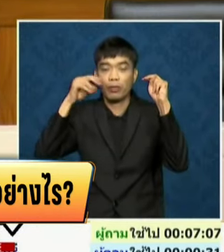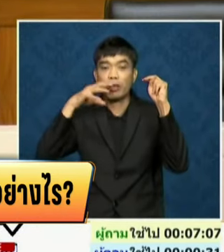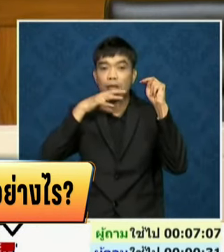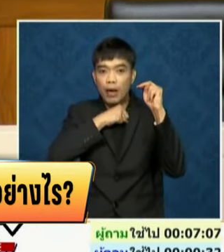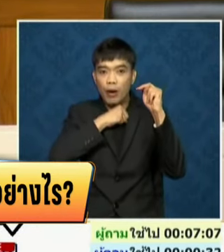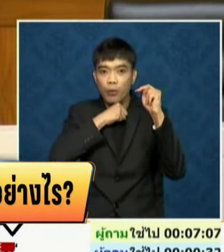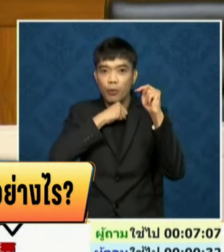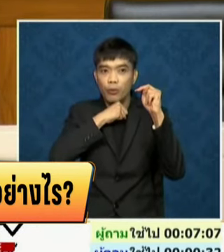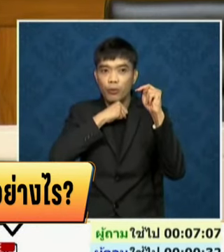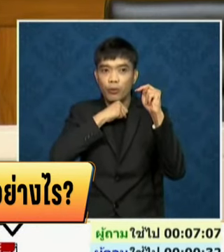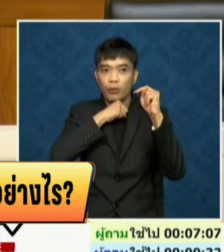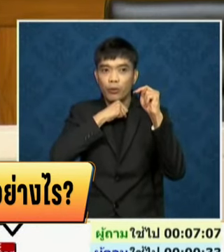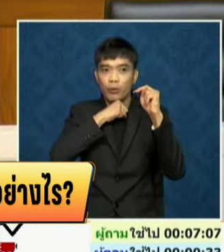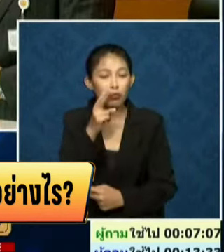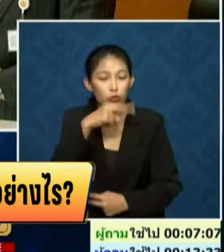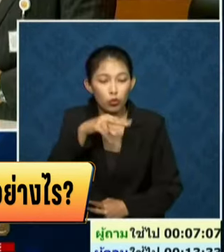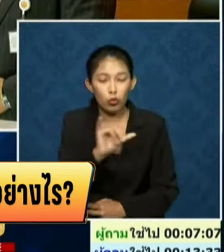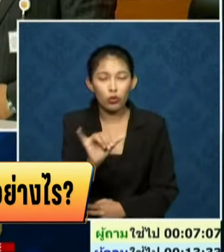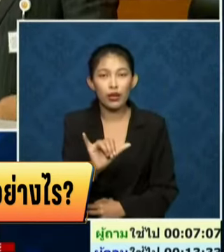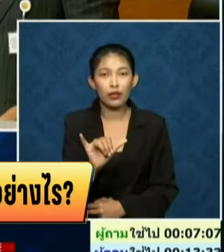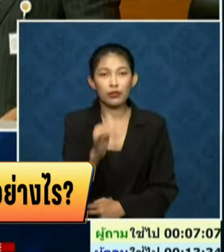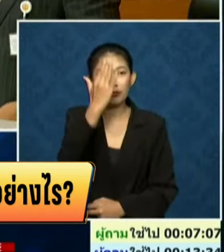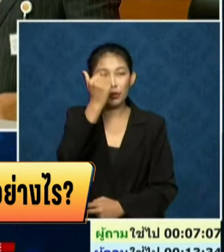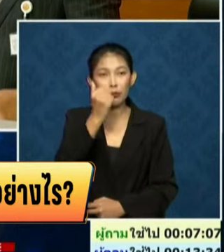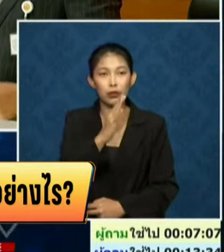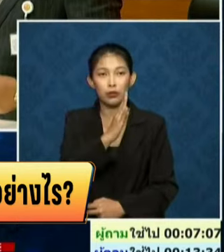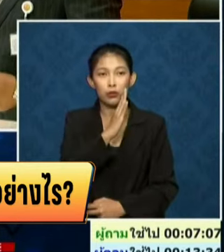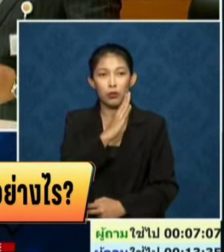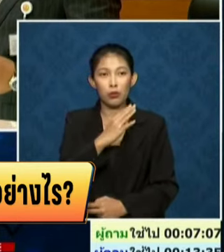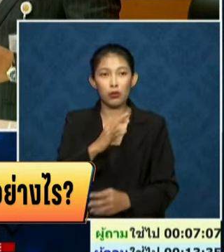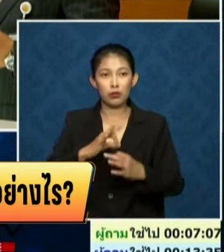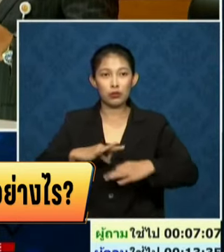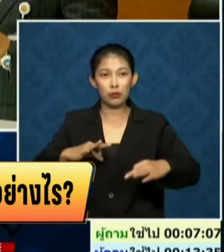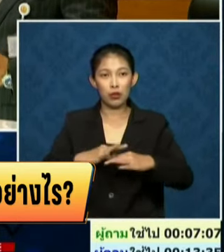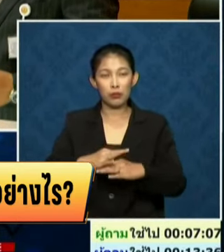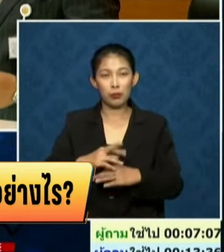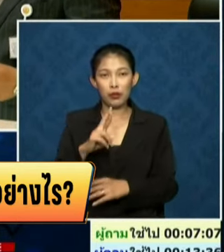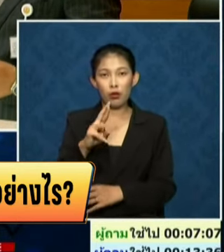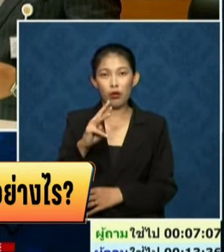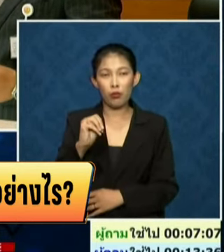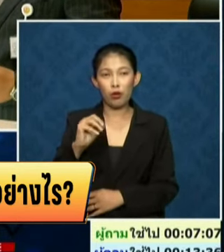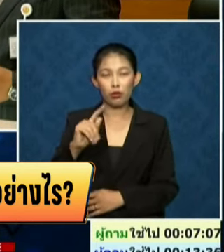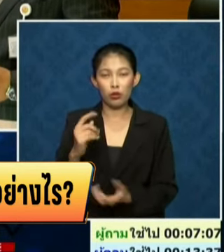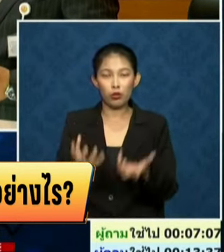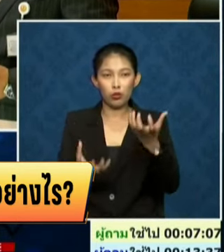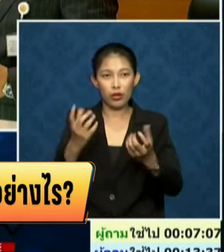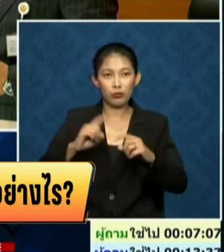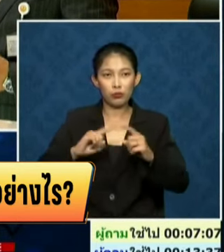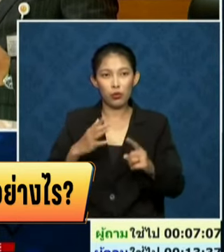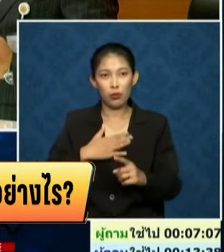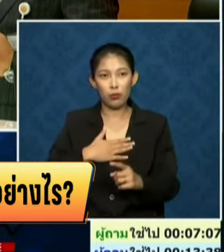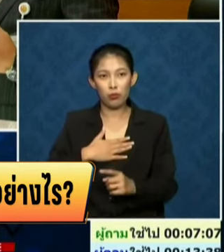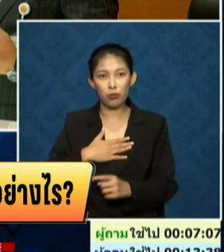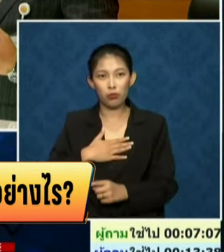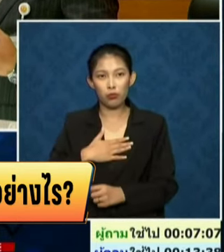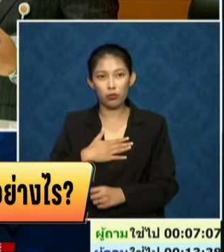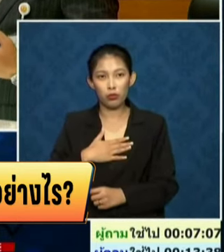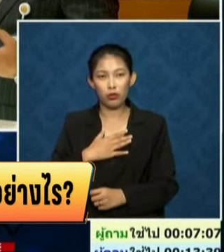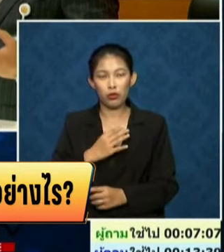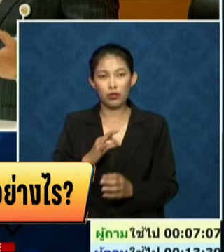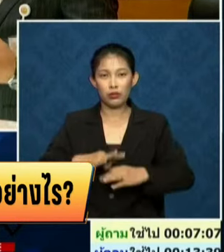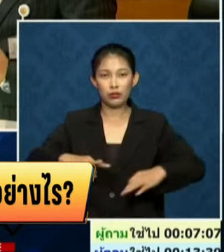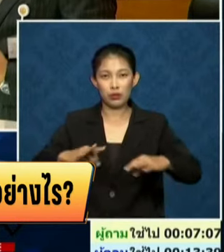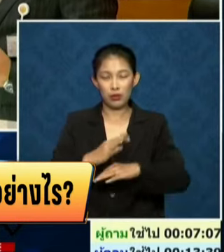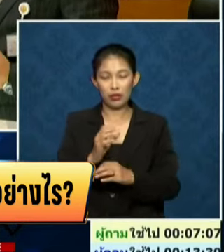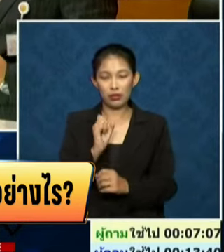เพราะว่าในการอภิปรายไม่ไว้วางใจเนี่ยนะคะคุณทวีเองก็ลุกขึ้นมาอภิปรายพลเอกประยุทธ์จันทร์โอชาเหมือนกันเนี่ยนะ